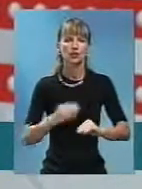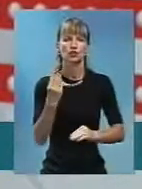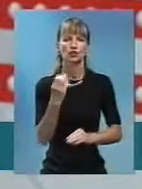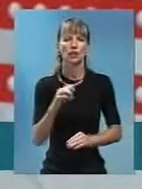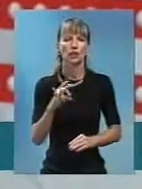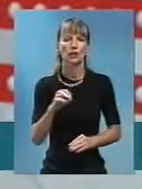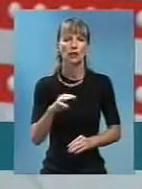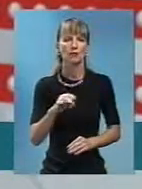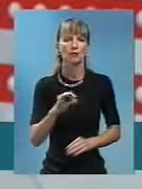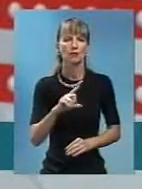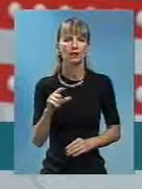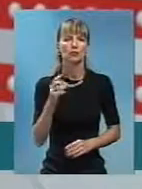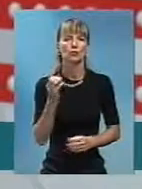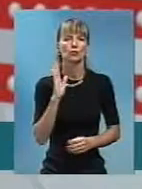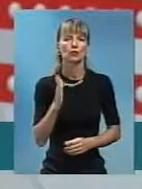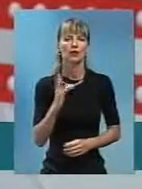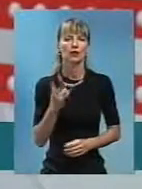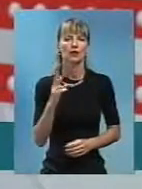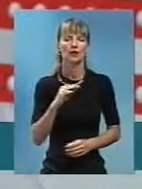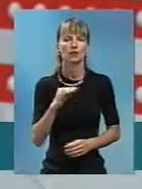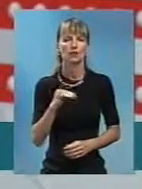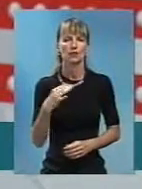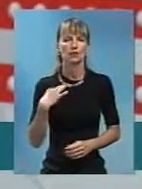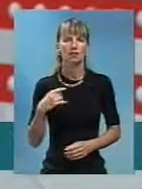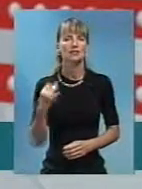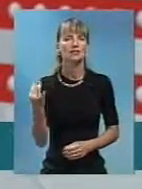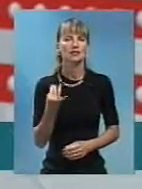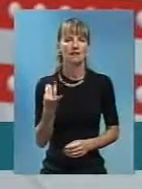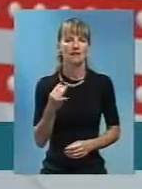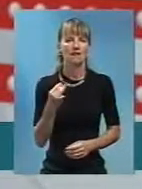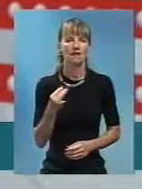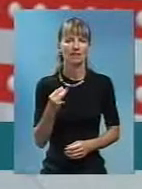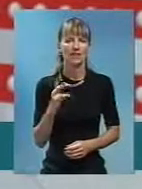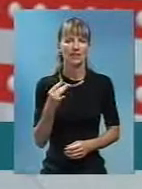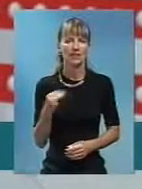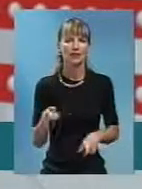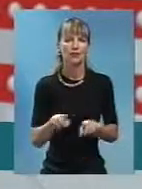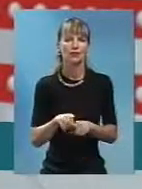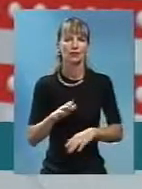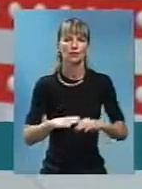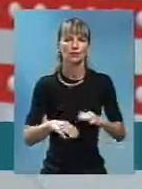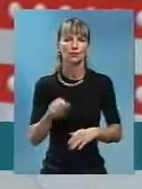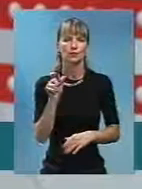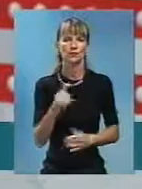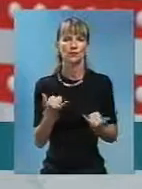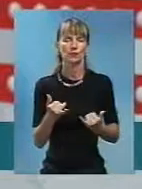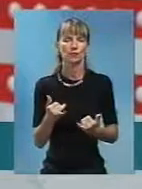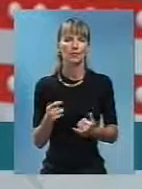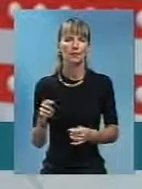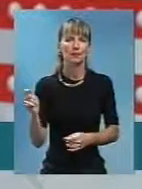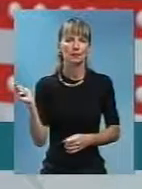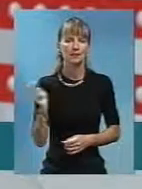Шереметєвих. Там будуть ще княжі речі. Тобто він зацікавлений так само, як фахівець, просто людина сюди летить, я б